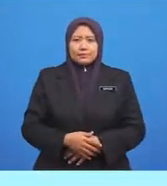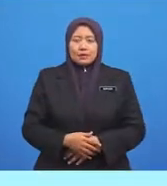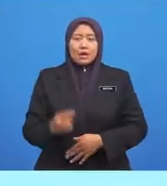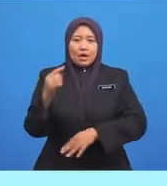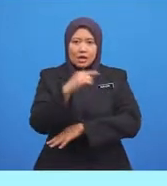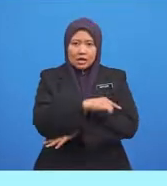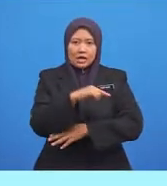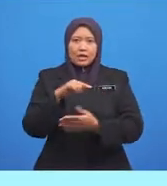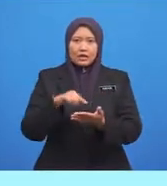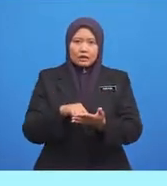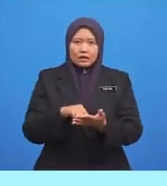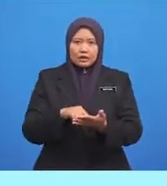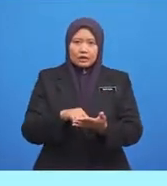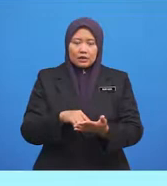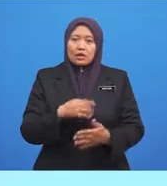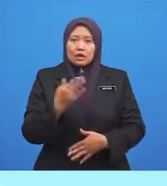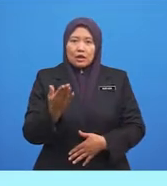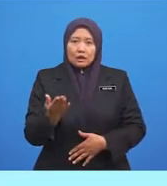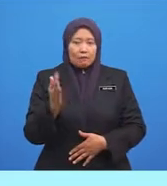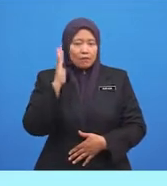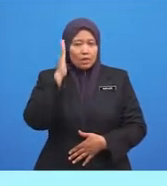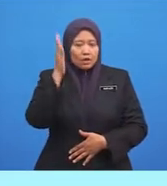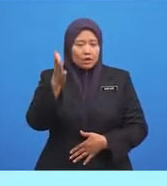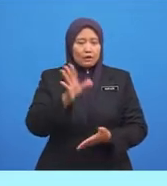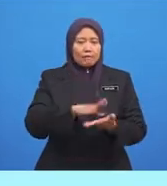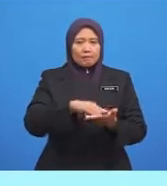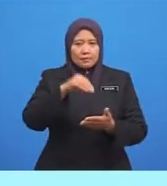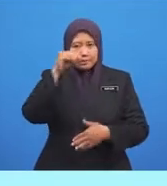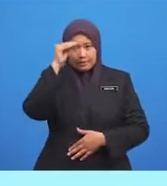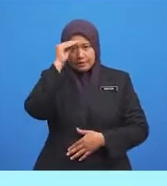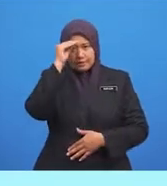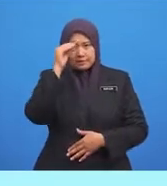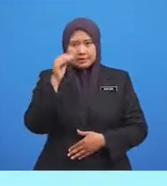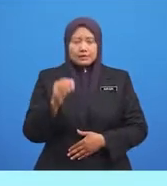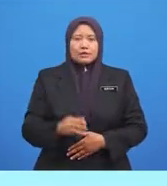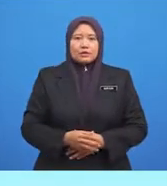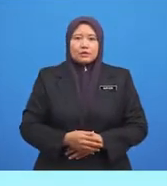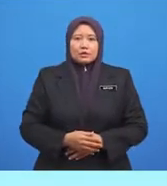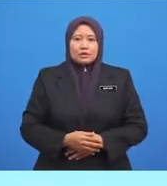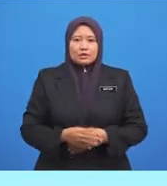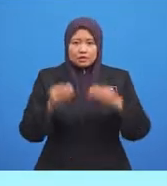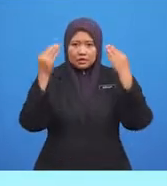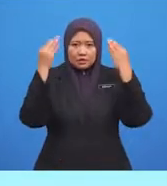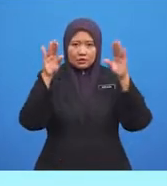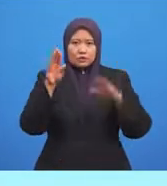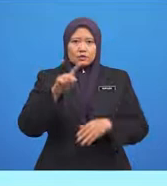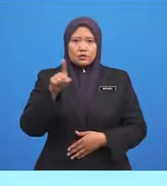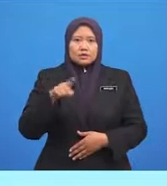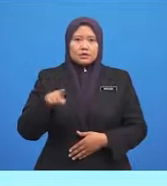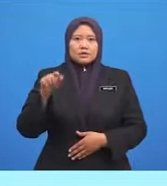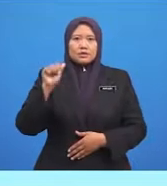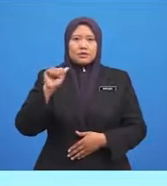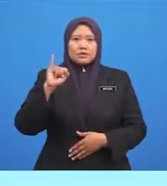Hari ini, kamu akan belajar bersama-sama dengan saya, Cikgu Zainita